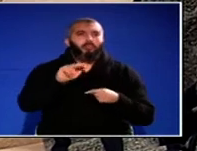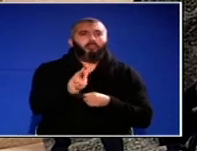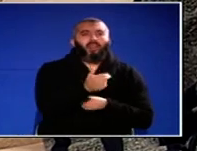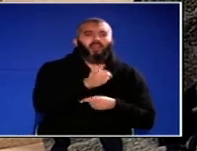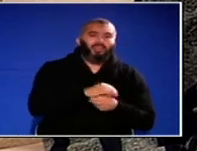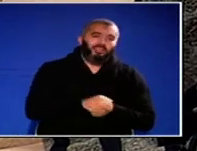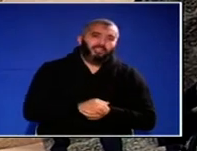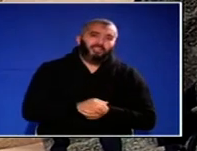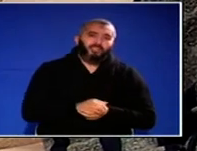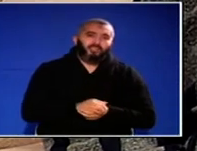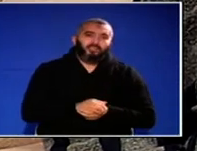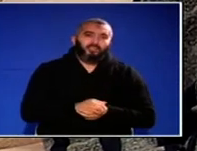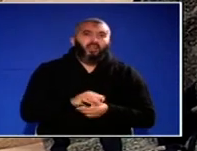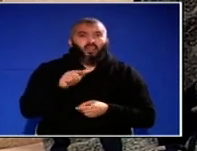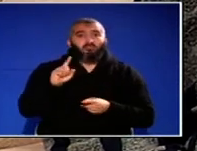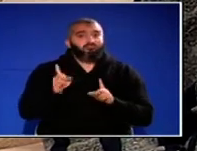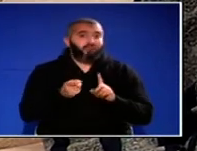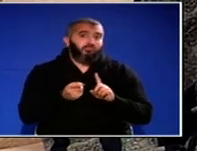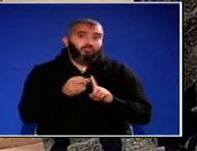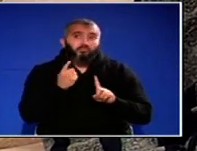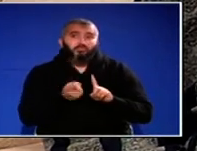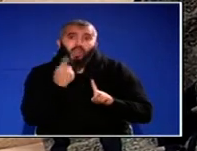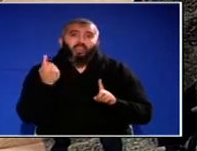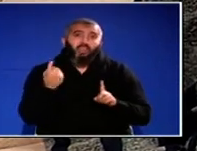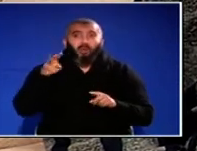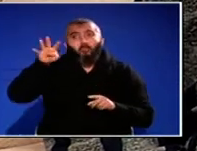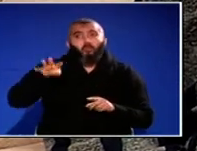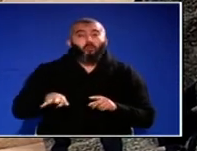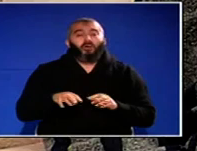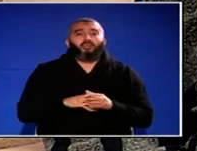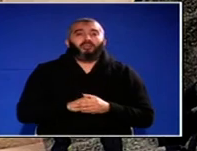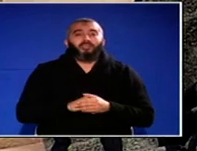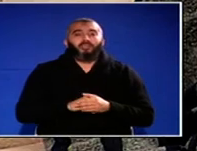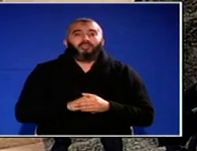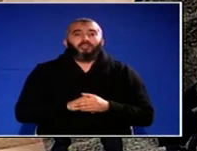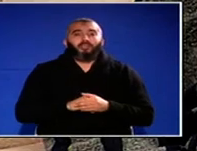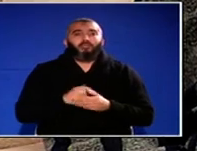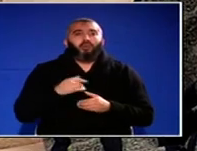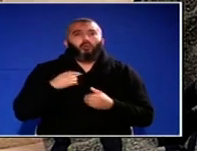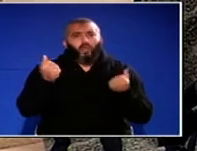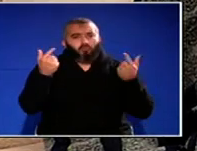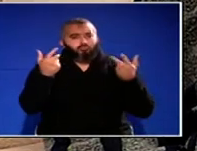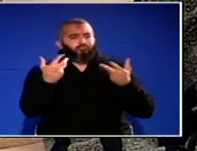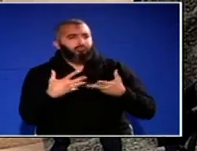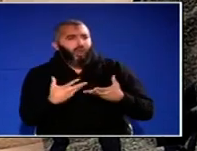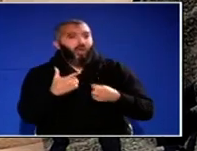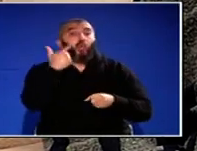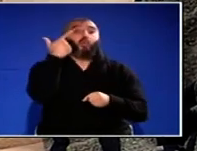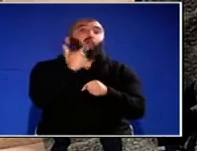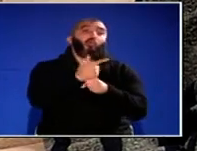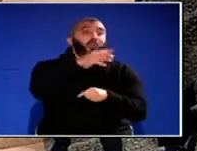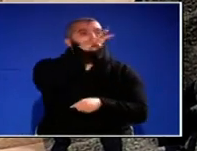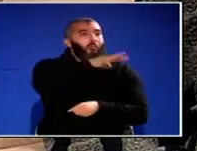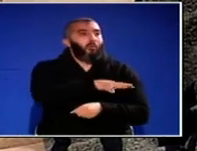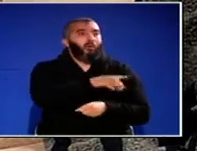عن محطات خاصة. هذه المحطات إذن لما ننظر عندنا 12 شهر، وفي هذه 12